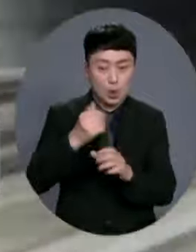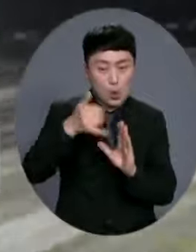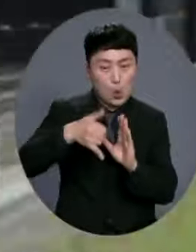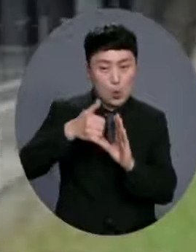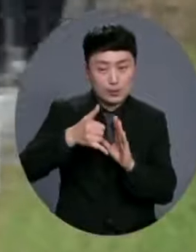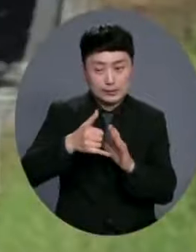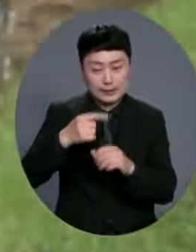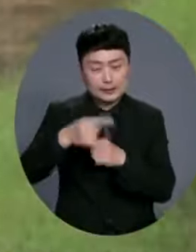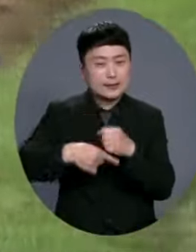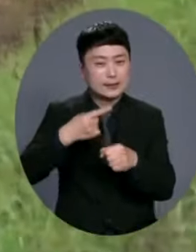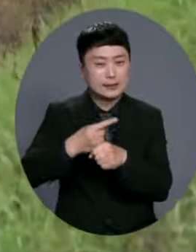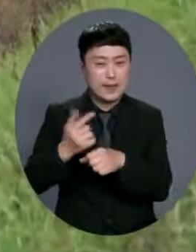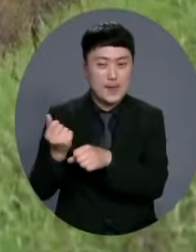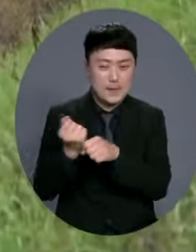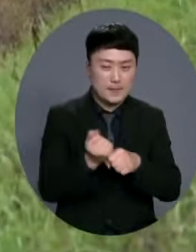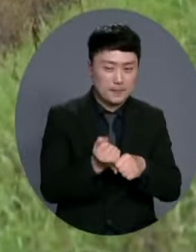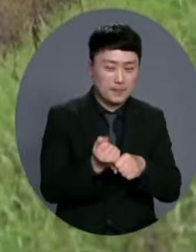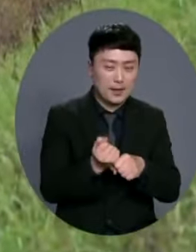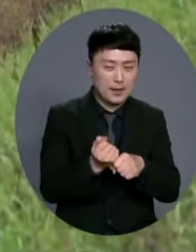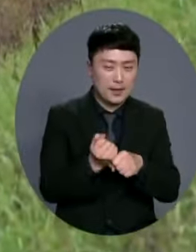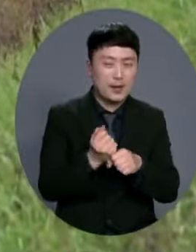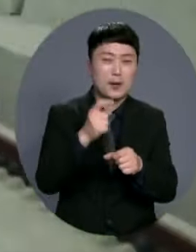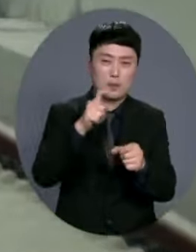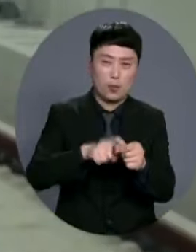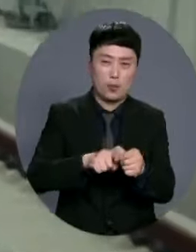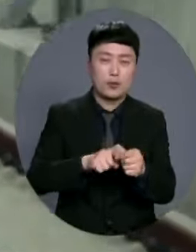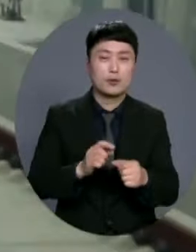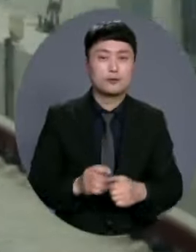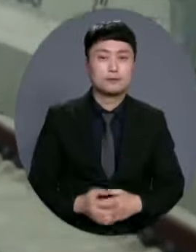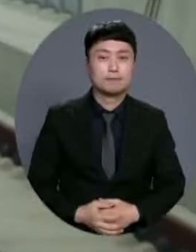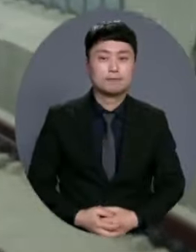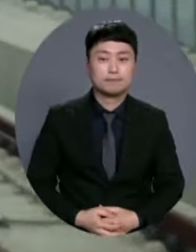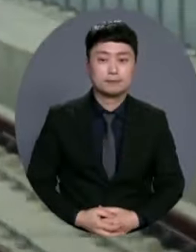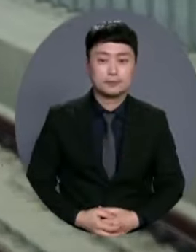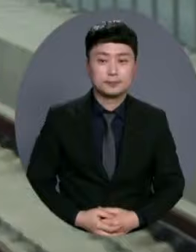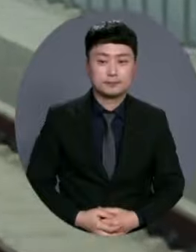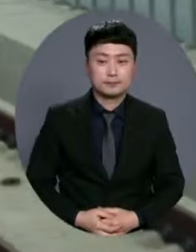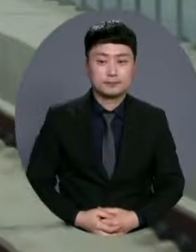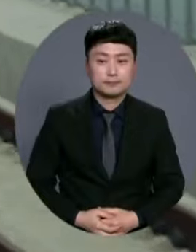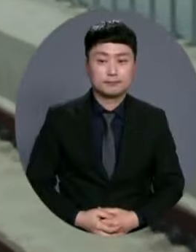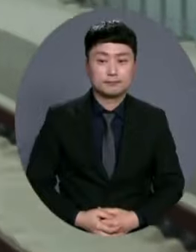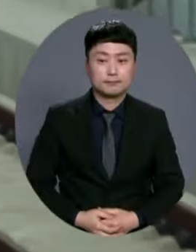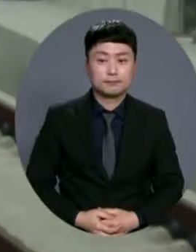완공도 1년가량 앞당기겠다는 목표를 세우고 있습니다. MBC 뉴스 김은혜입니다.